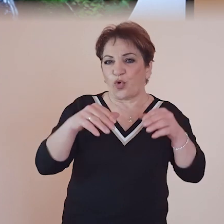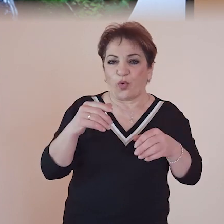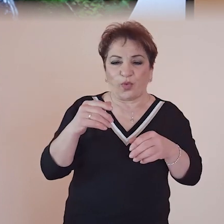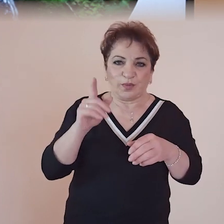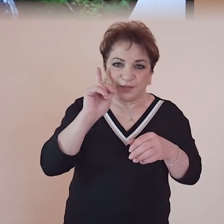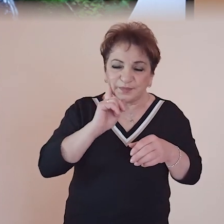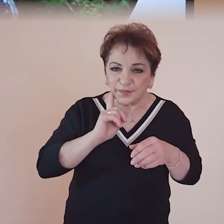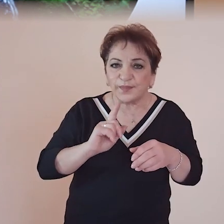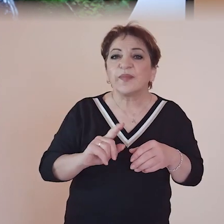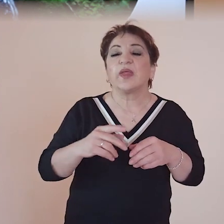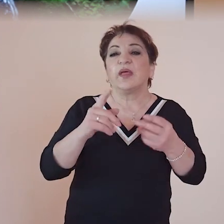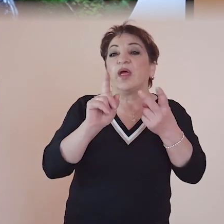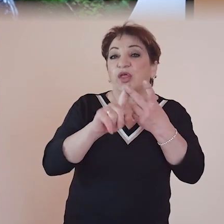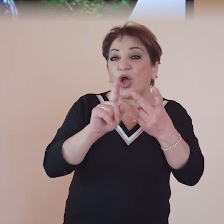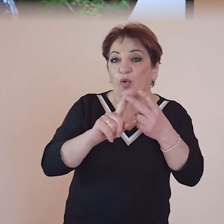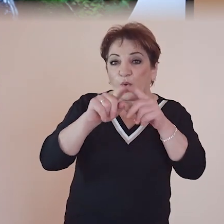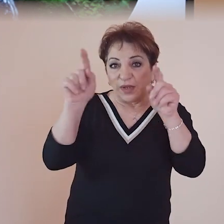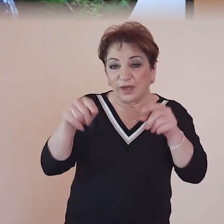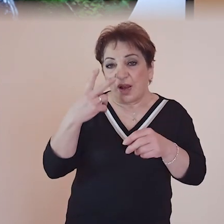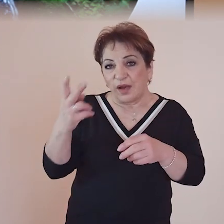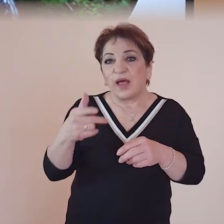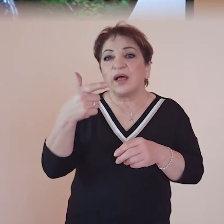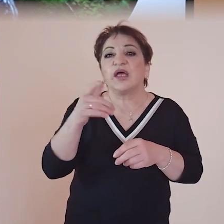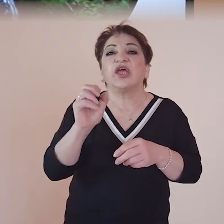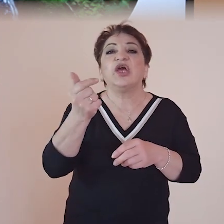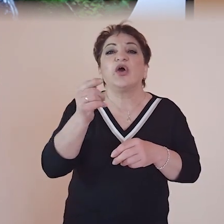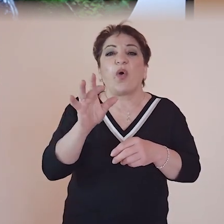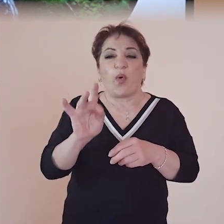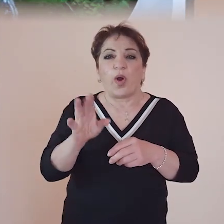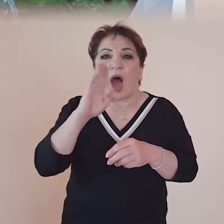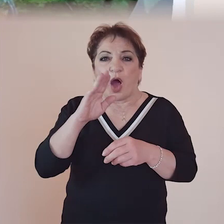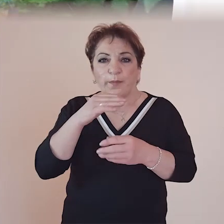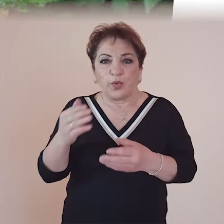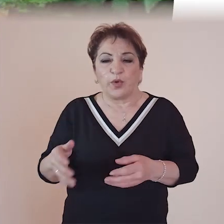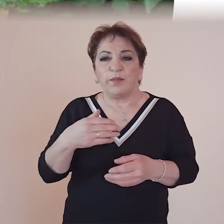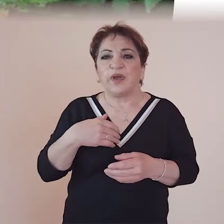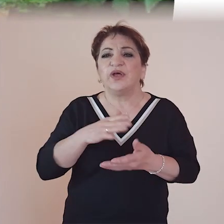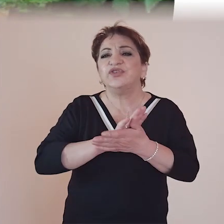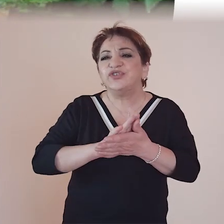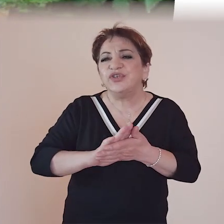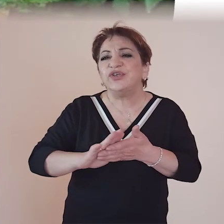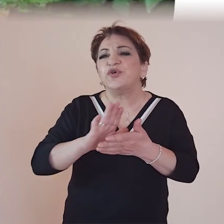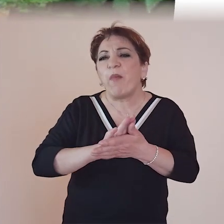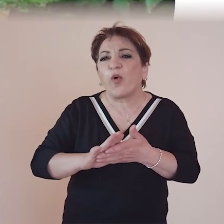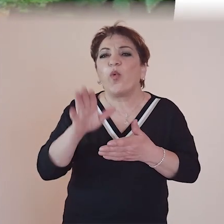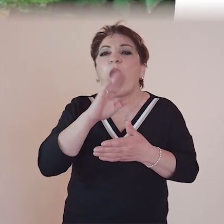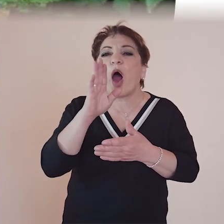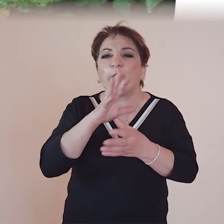երկրորդ նկարում երեխաներ, գիքորի աղպյուրն է, այն համիմատվում է նաև մեր ջինջ ու կայտար աղպյուրների